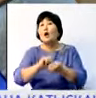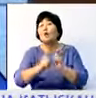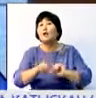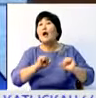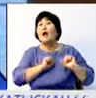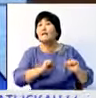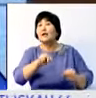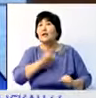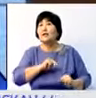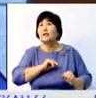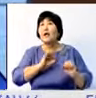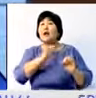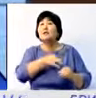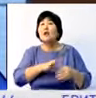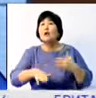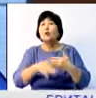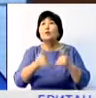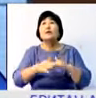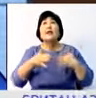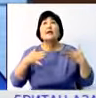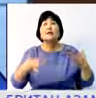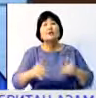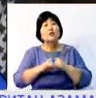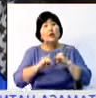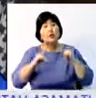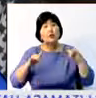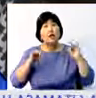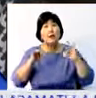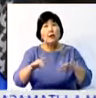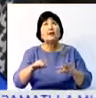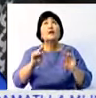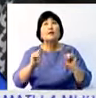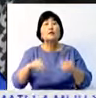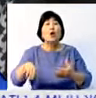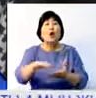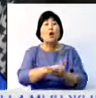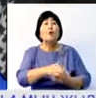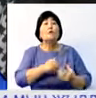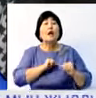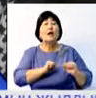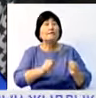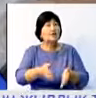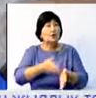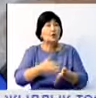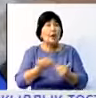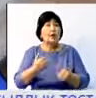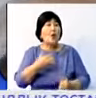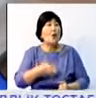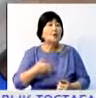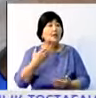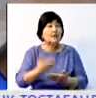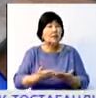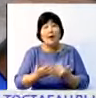адвокаттық қызмет пен заң көмегін көрсету жүйесін кешенді түрде жетілдіруге бағытталған. Шынында қоғамда адвокаттардың жетіспеуі әлі күнге өзекті